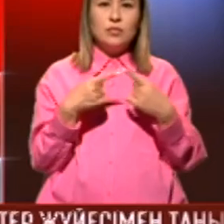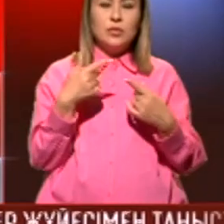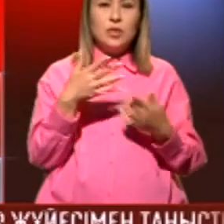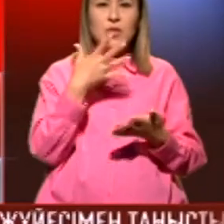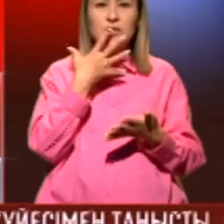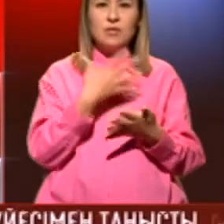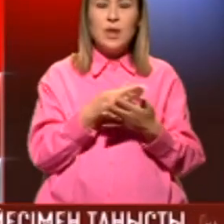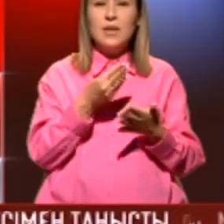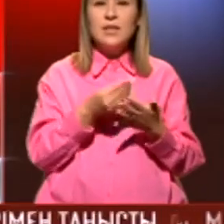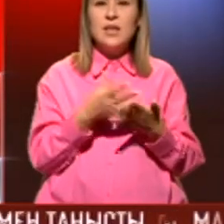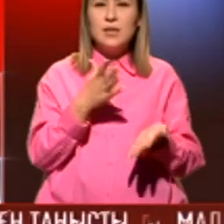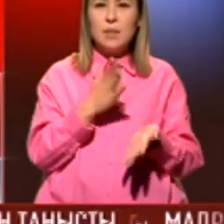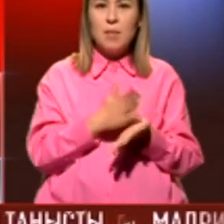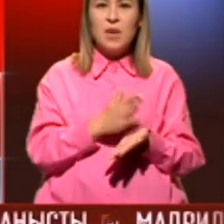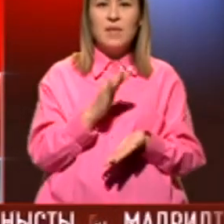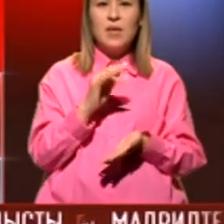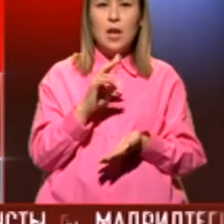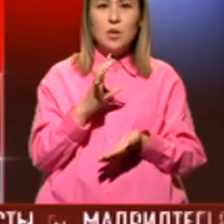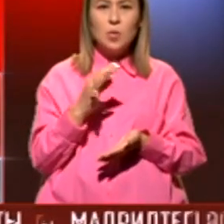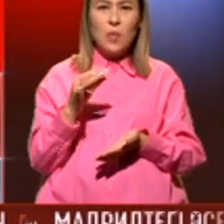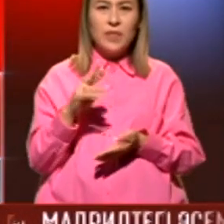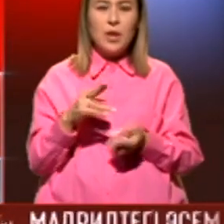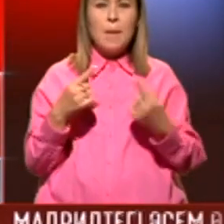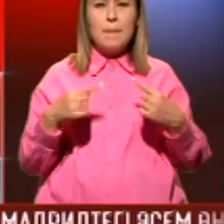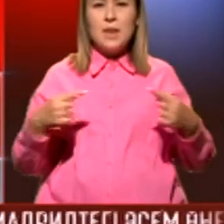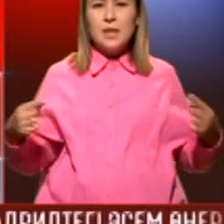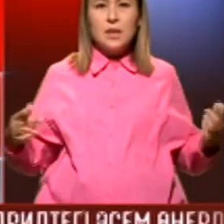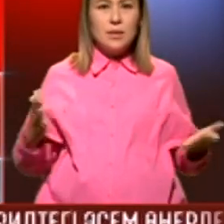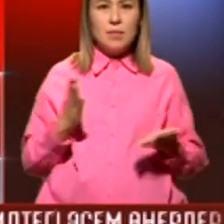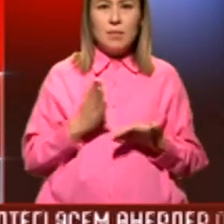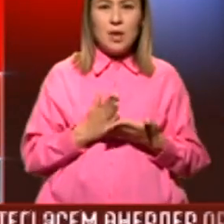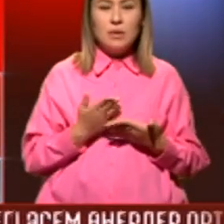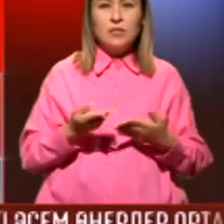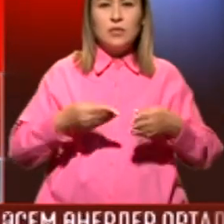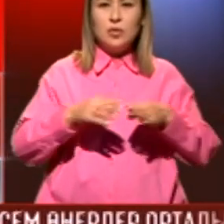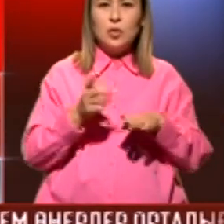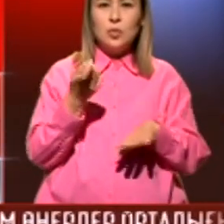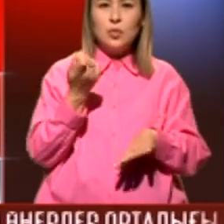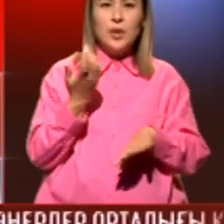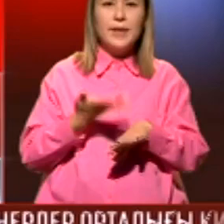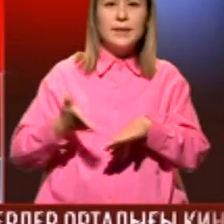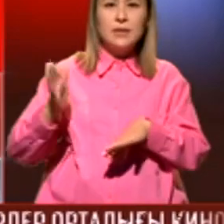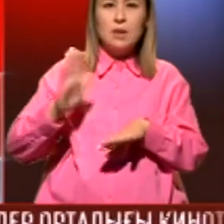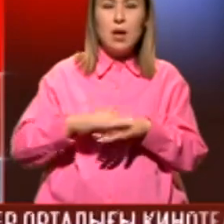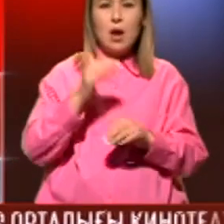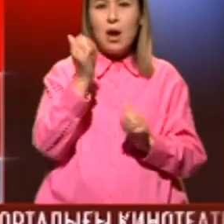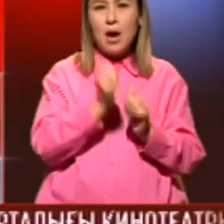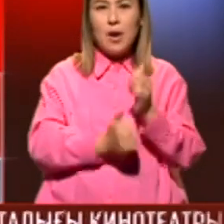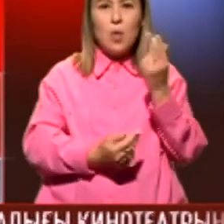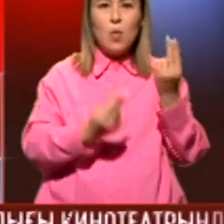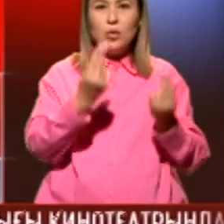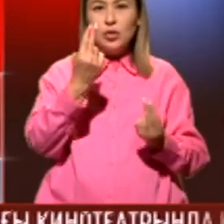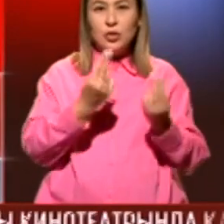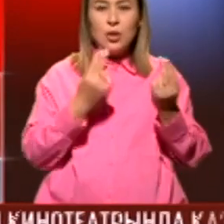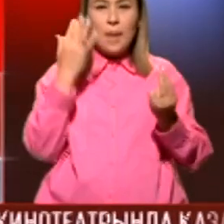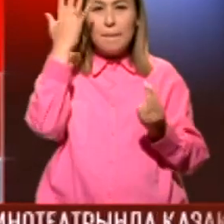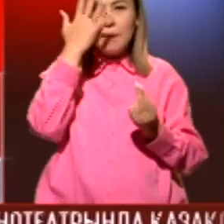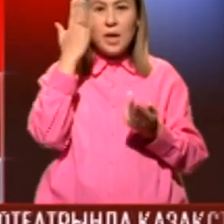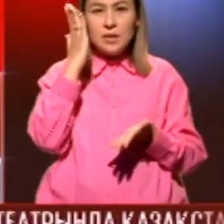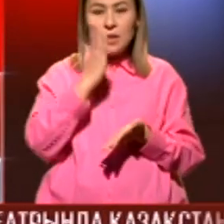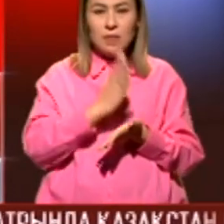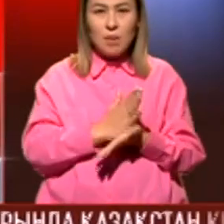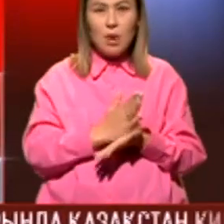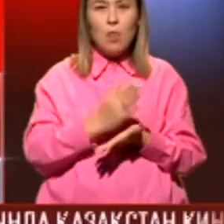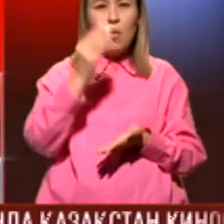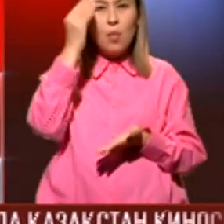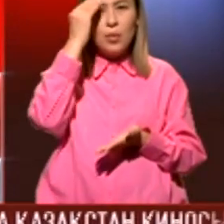бар. Философиясы бар, басқасы бар дегенде енді. Бұл жерде қиындау. Әр ойыншының ішкі мақсаты бар, ішкі